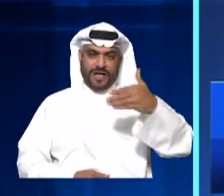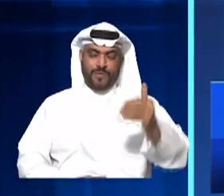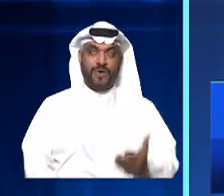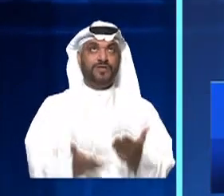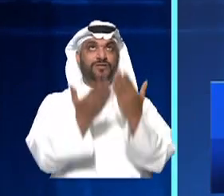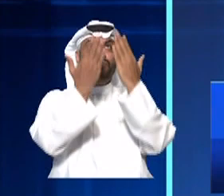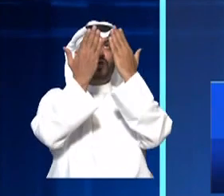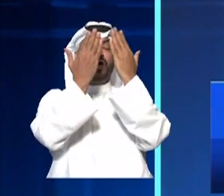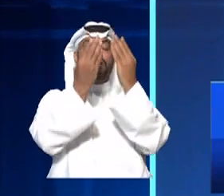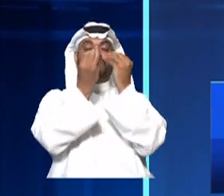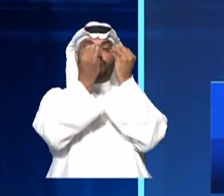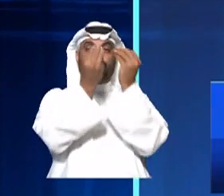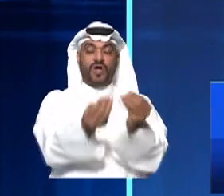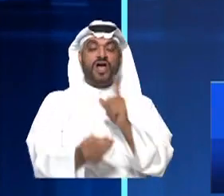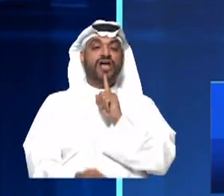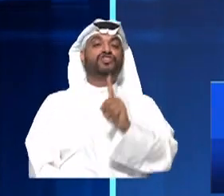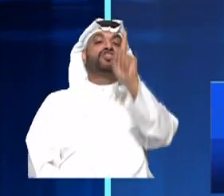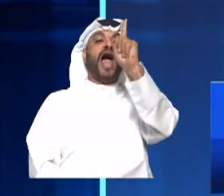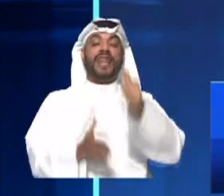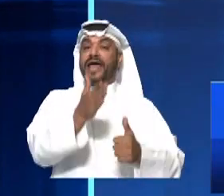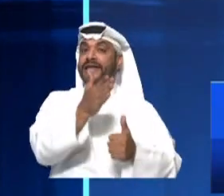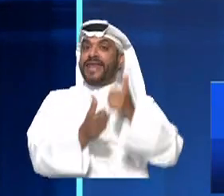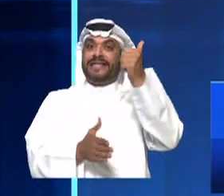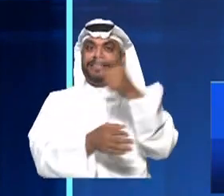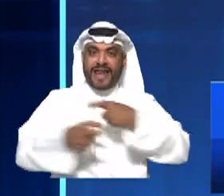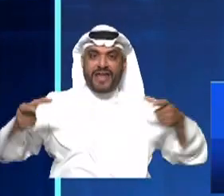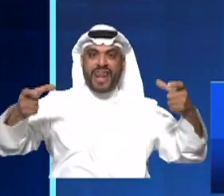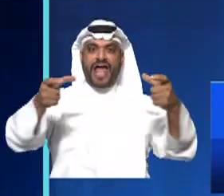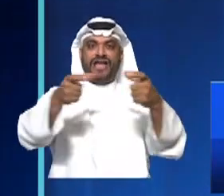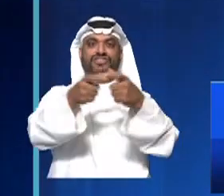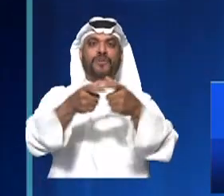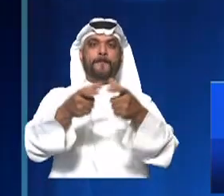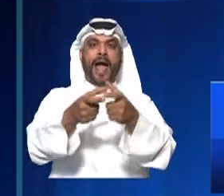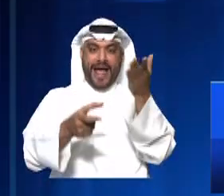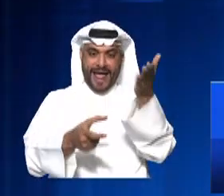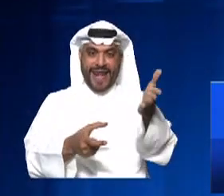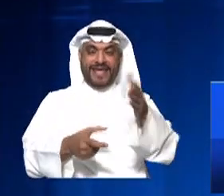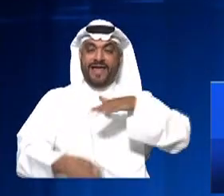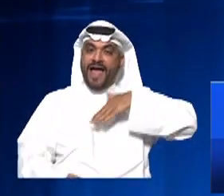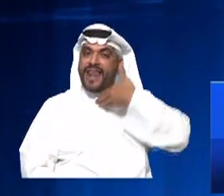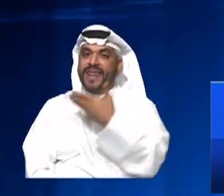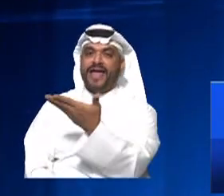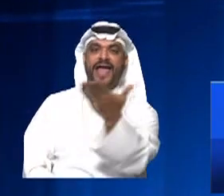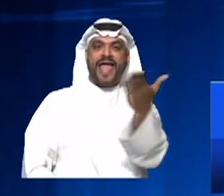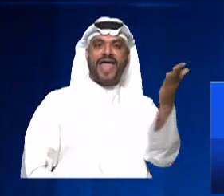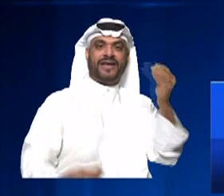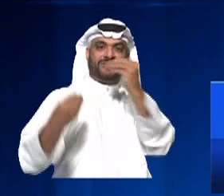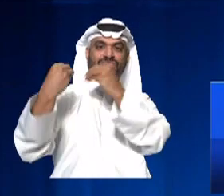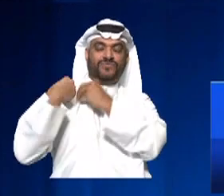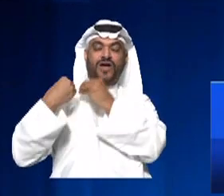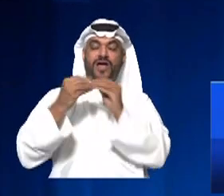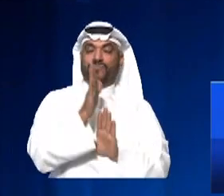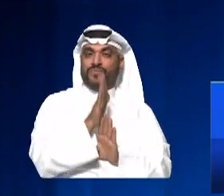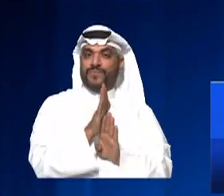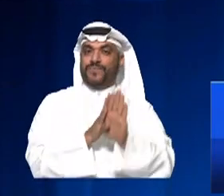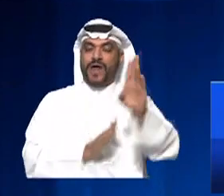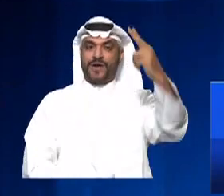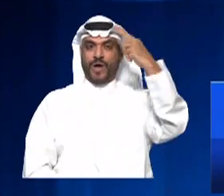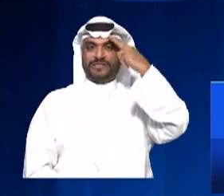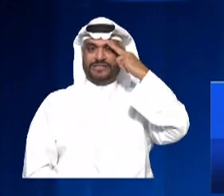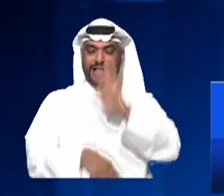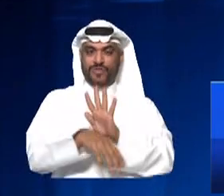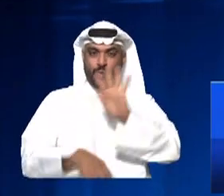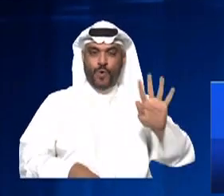المولى القدير أن يكلل بالتوفيق جهود سموه الدؤوبة لخير ورفعة المملكة العربية السعودية